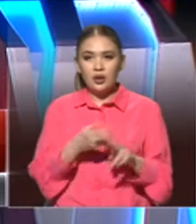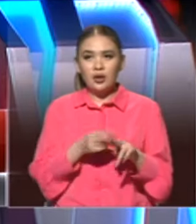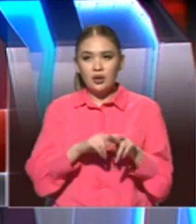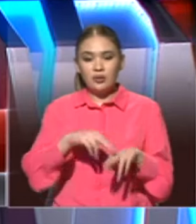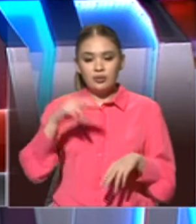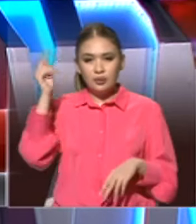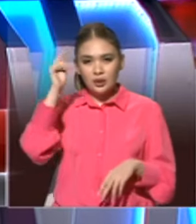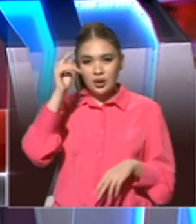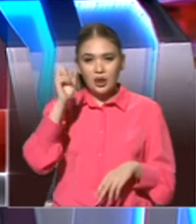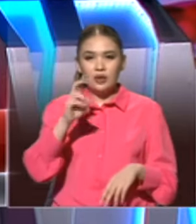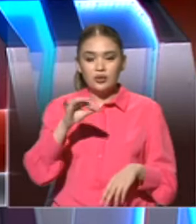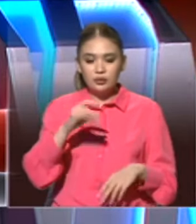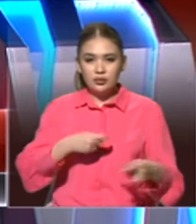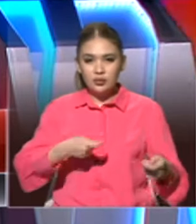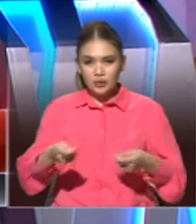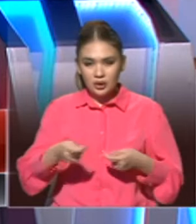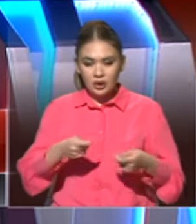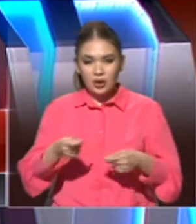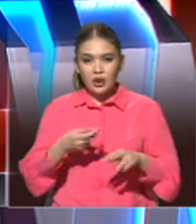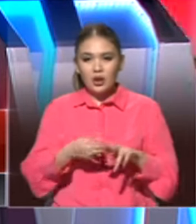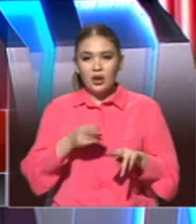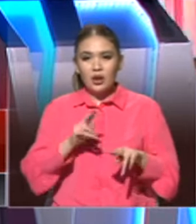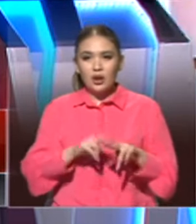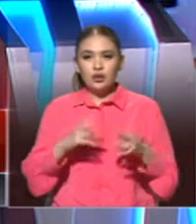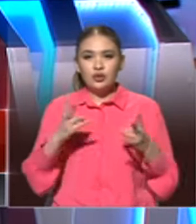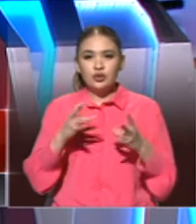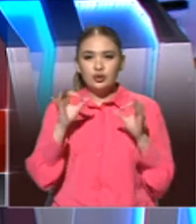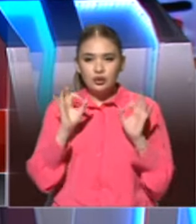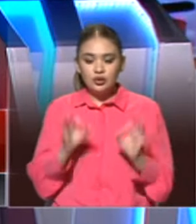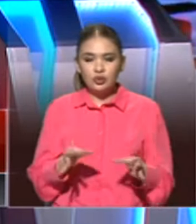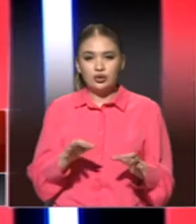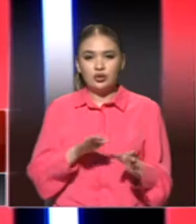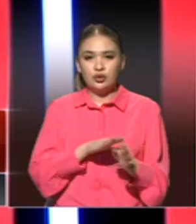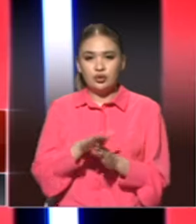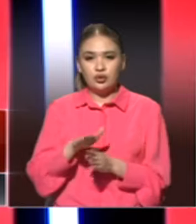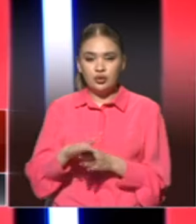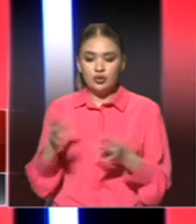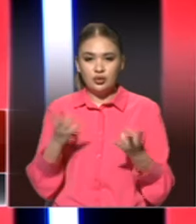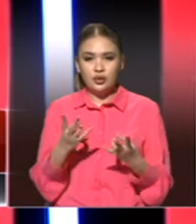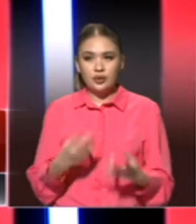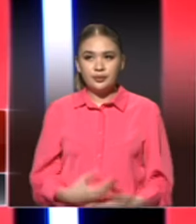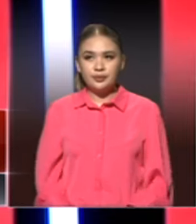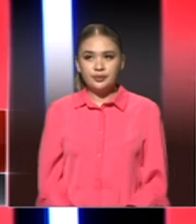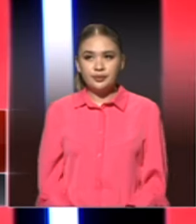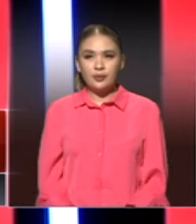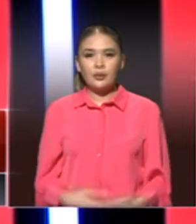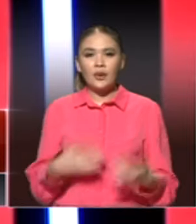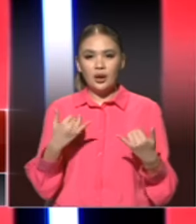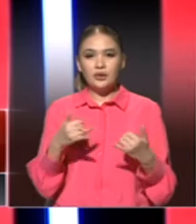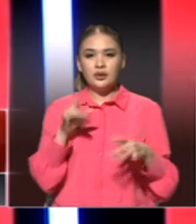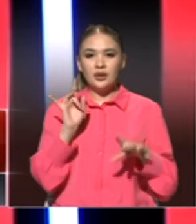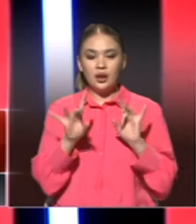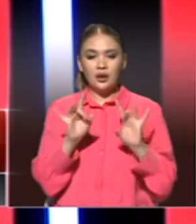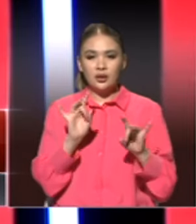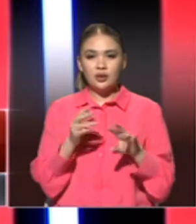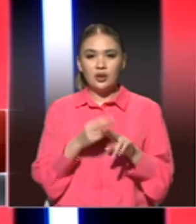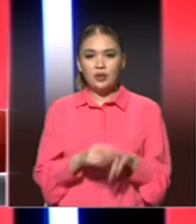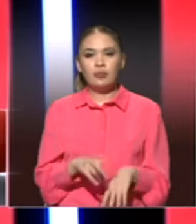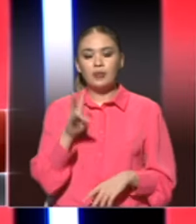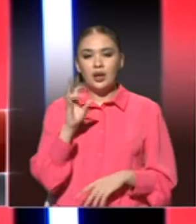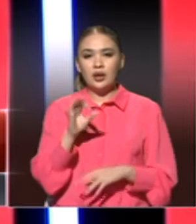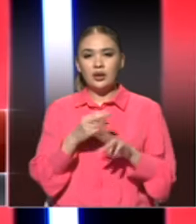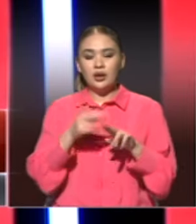саласы бар, әр мектеппен дұрыс жүргізіп отыру керек. Тапсырыс беретін еңбек және халықты, кешірім сұрайм, бізде үзілістің уақыты келген екен, бірақ тапсырыс беретін